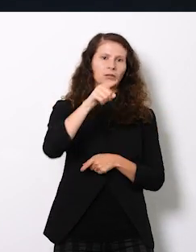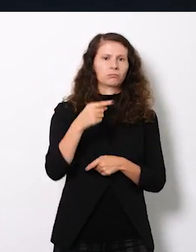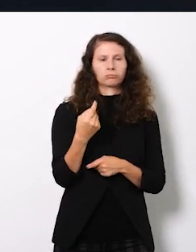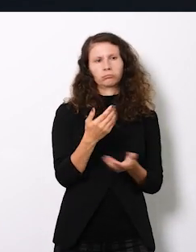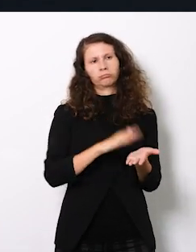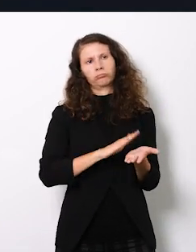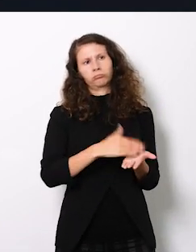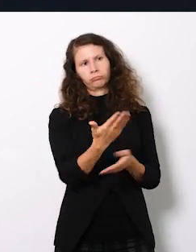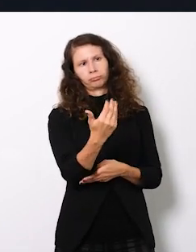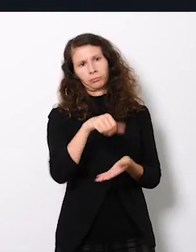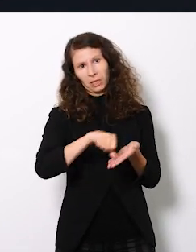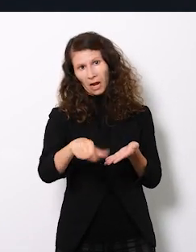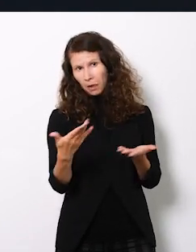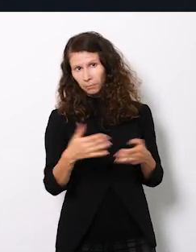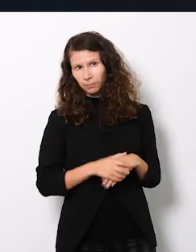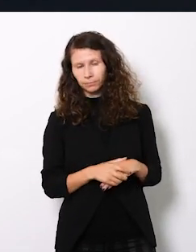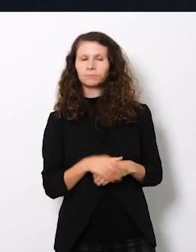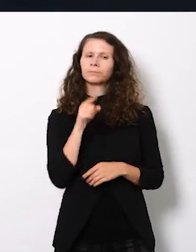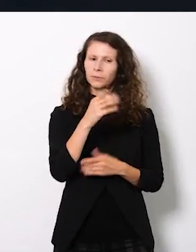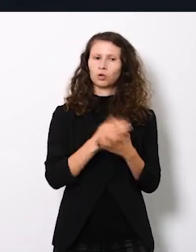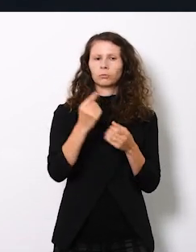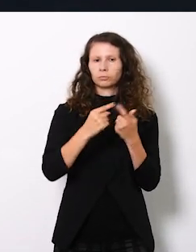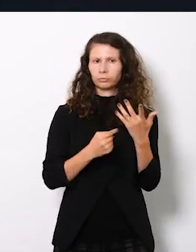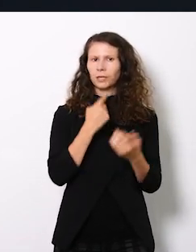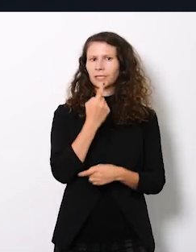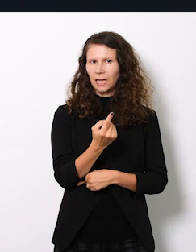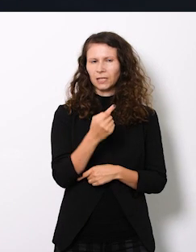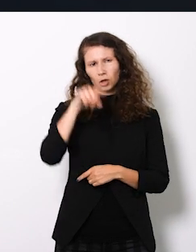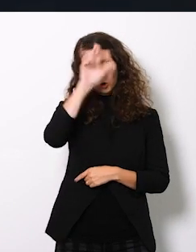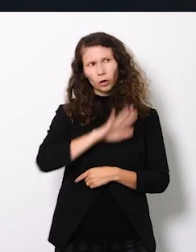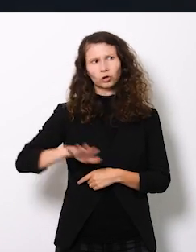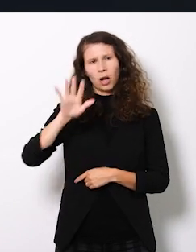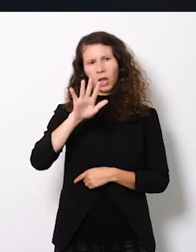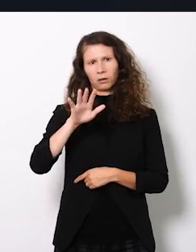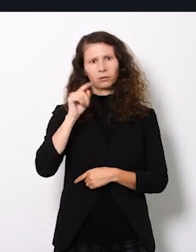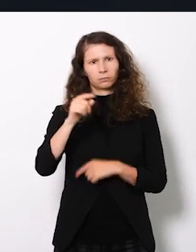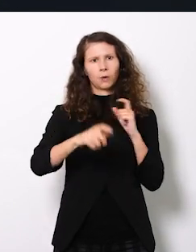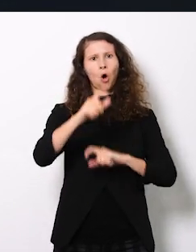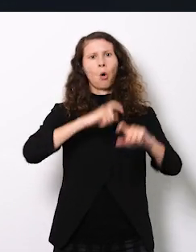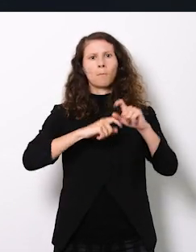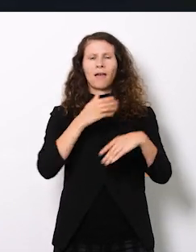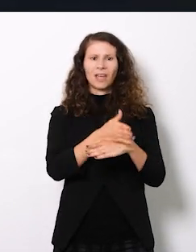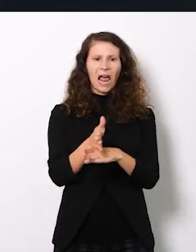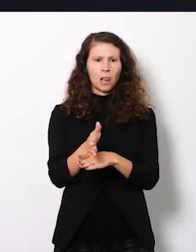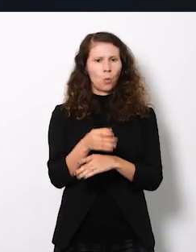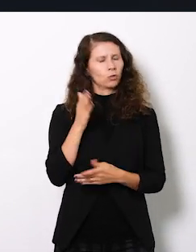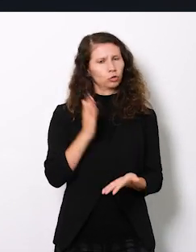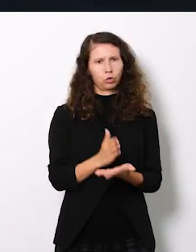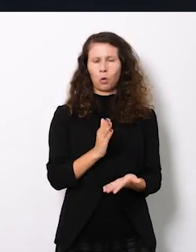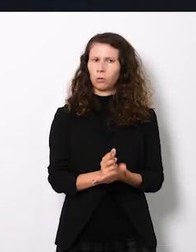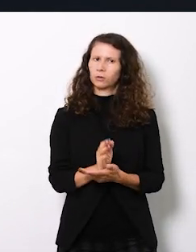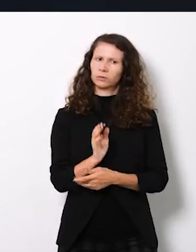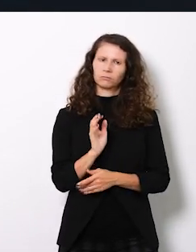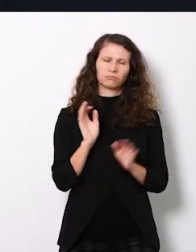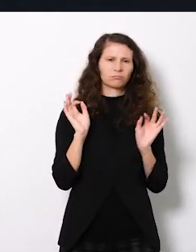schon gesagt, deshalb erlaube ich mir die Bemerkung, Deutschland hat bereits Umverteilung at its best. Wenn